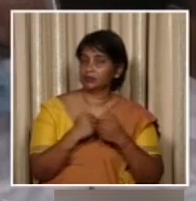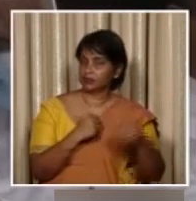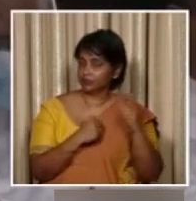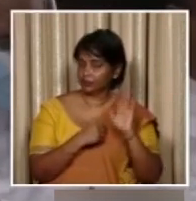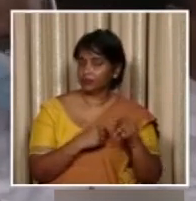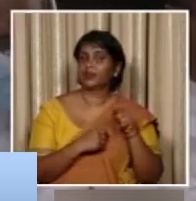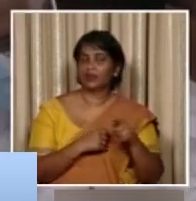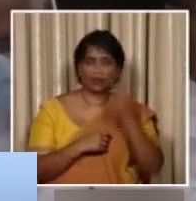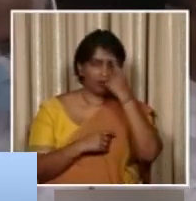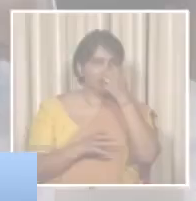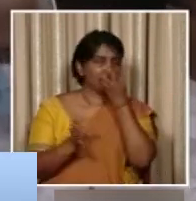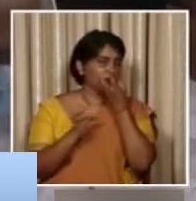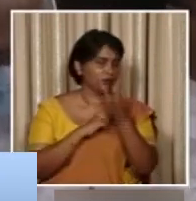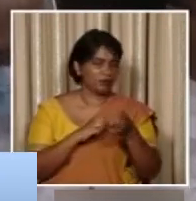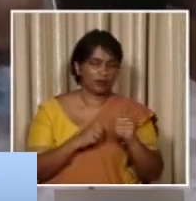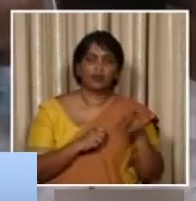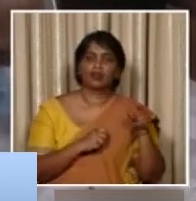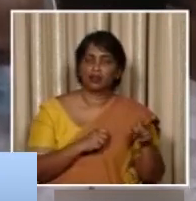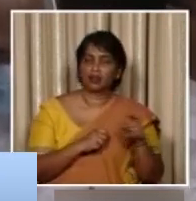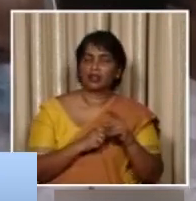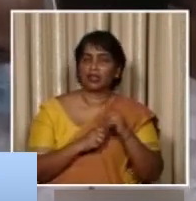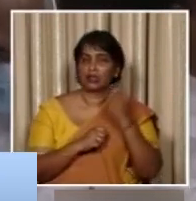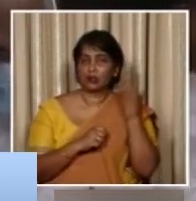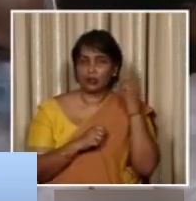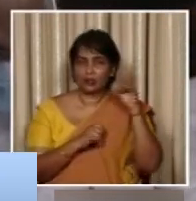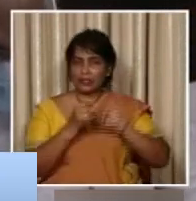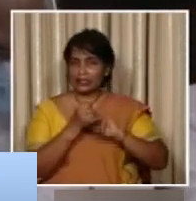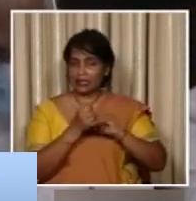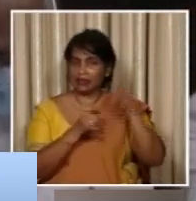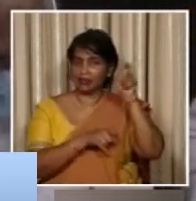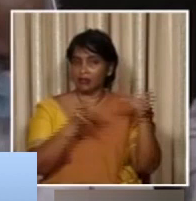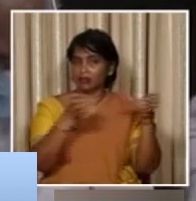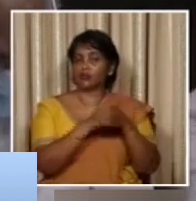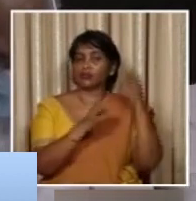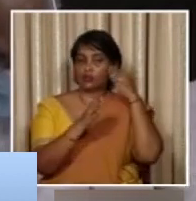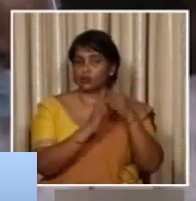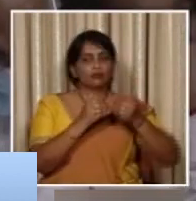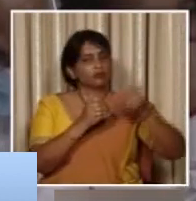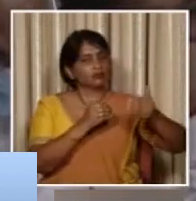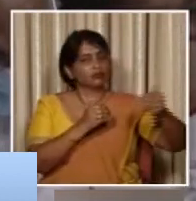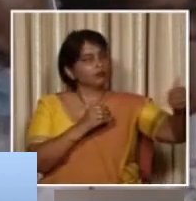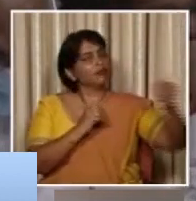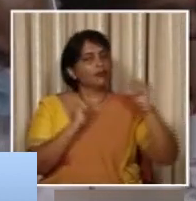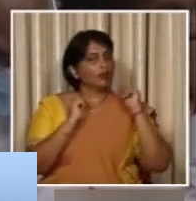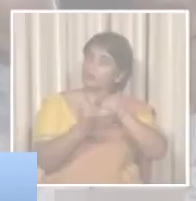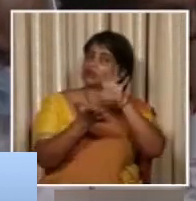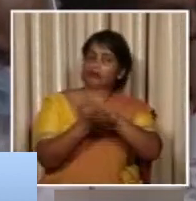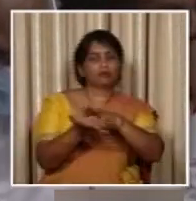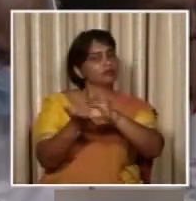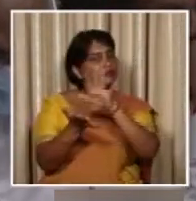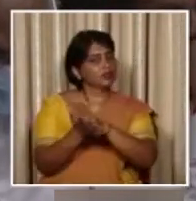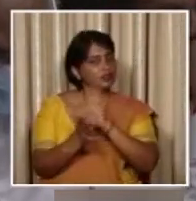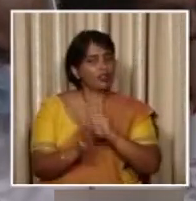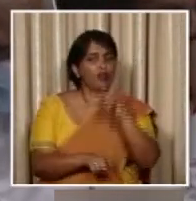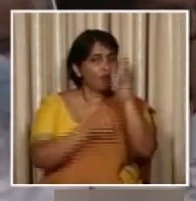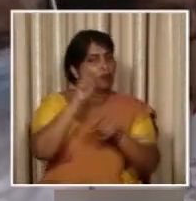මේ පාස්කු ප්‍රහාරයේ සහරා නැතුරු ප්‍රහාරක කණ්ඩායම් පිළිබඳව විමර්ශන ගිහිල්ලා තියෙනවා ඉස්සරහට නඩුත් වැටිලා තියෙනවා